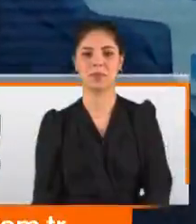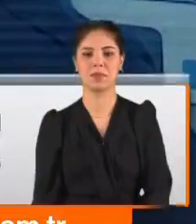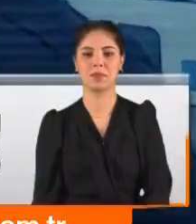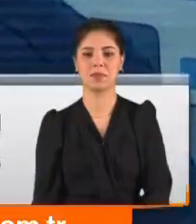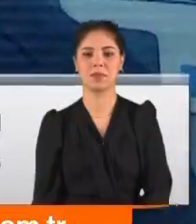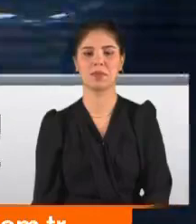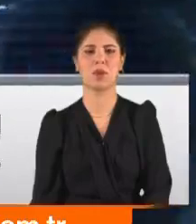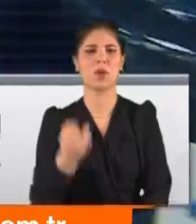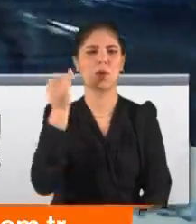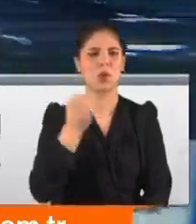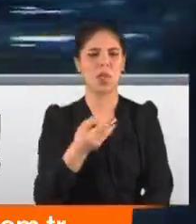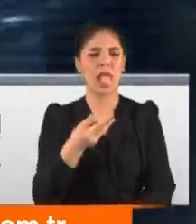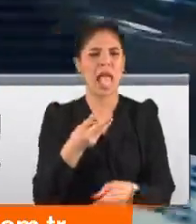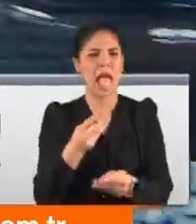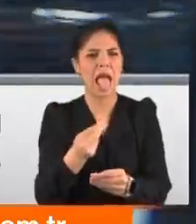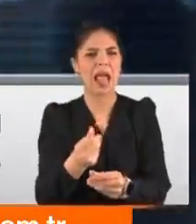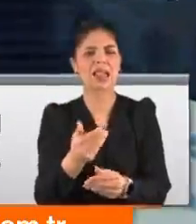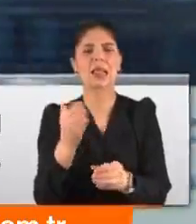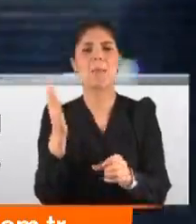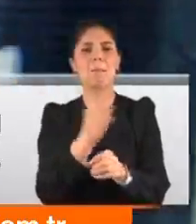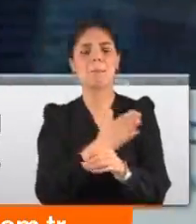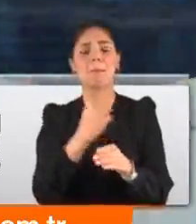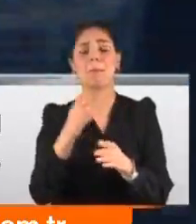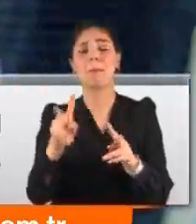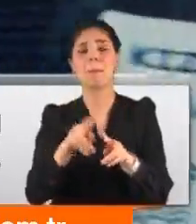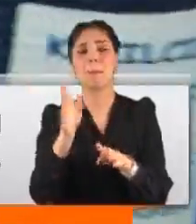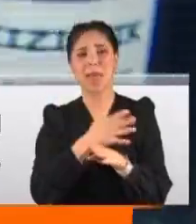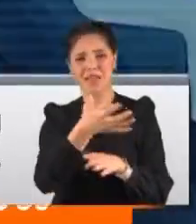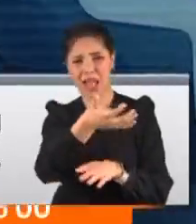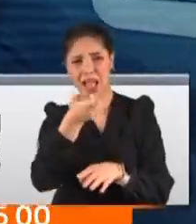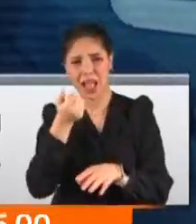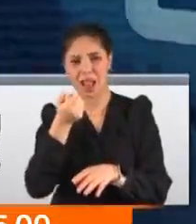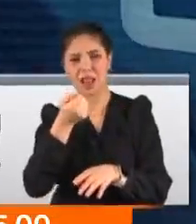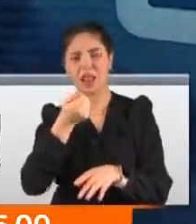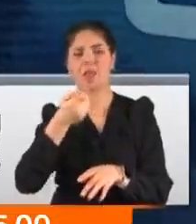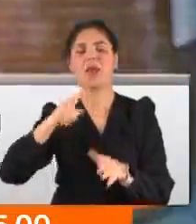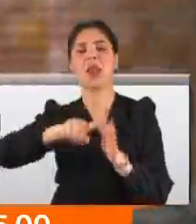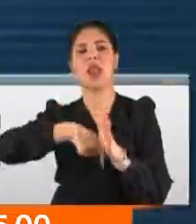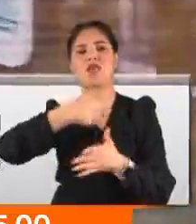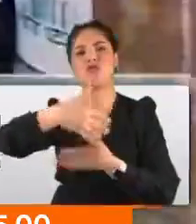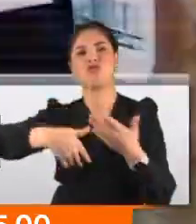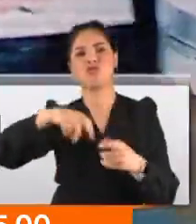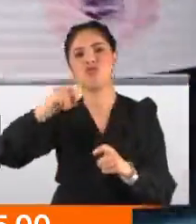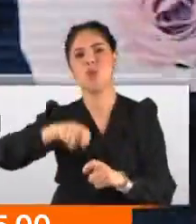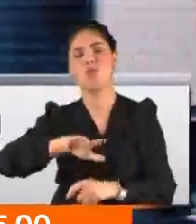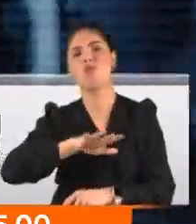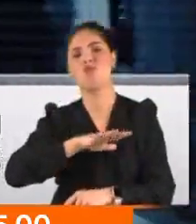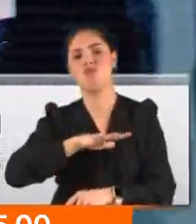Çürümüş, kötü, ezilmiş meyveleri alıp püre haline getirip reçelin içerisine katılabiliyor.